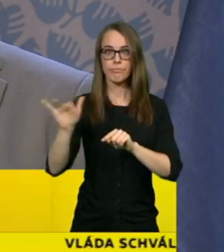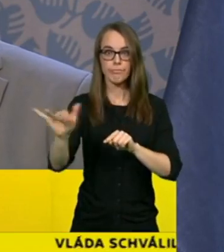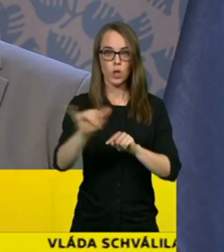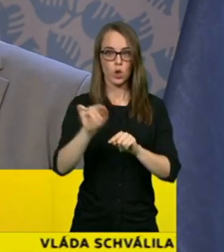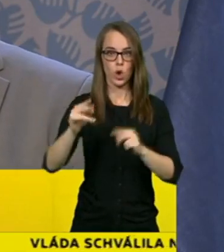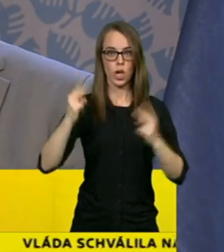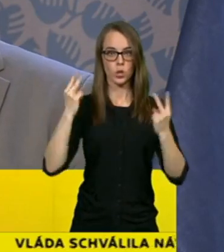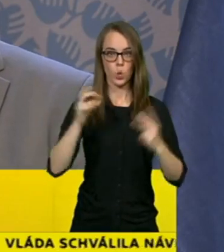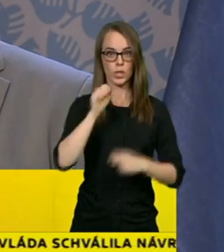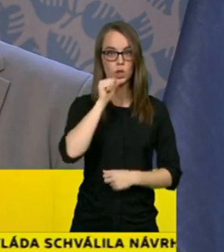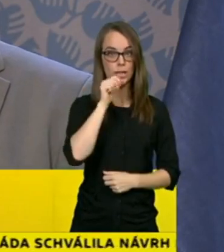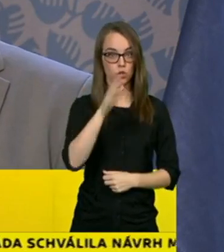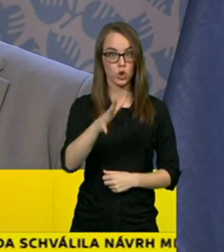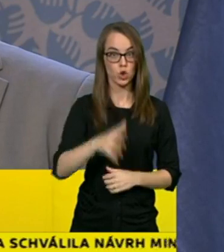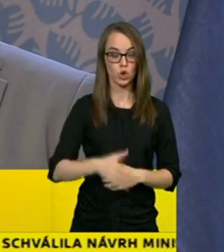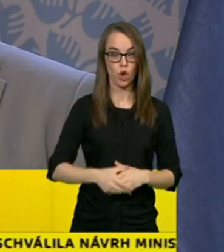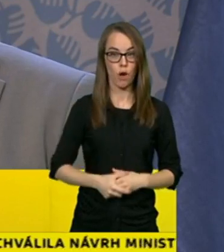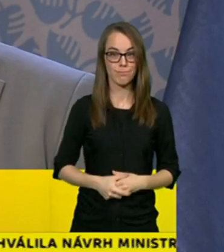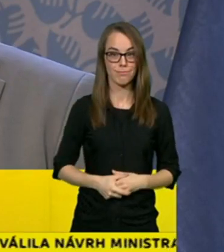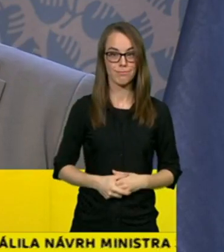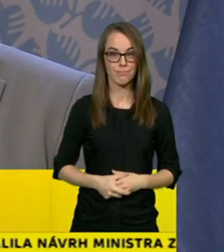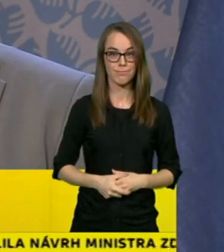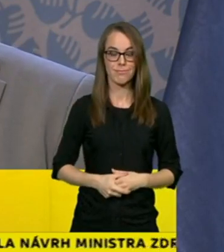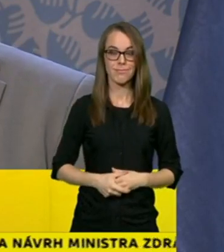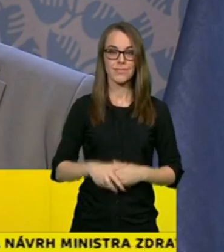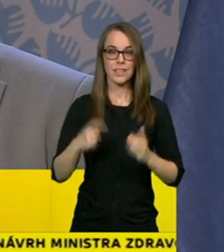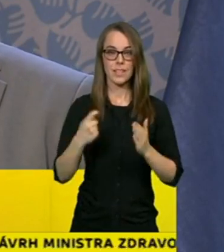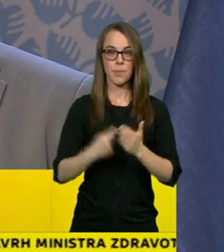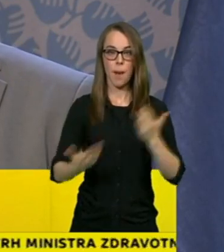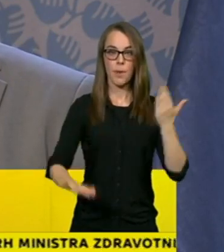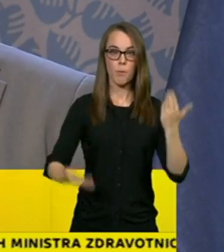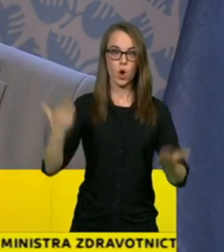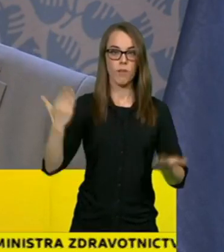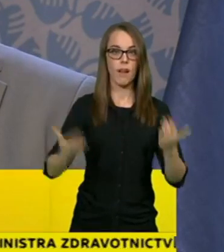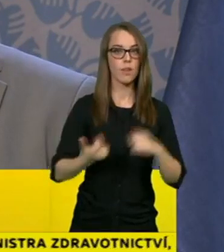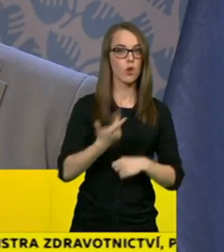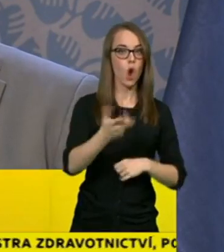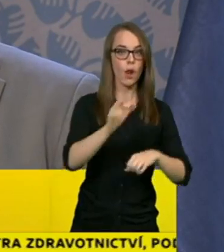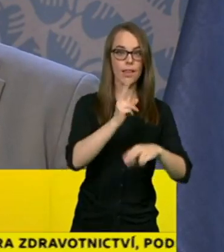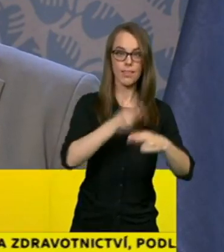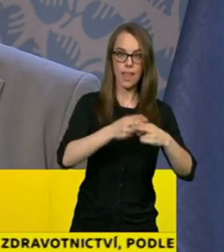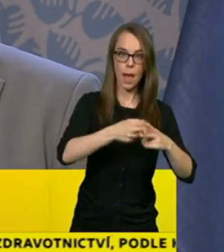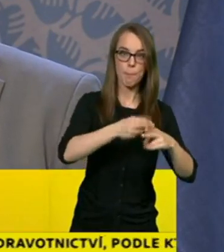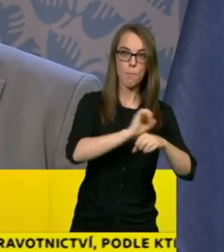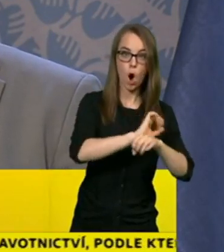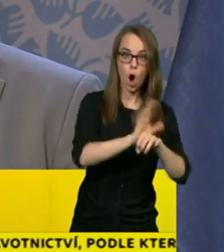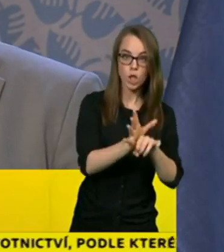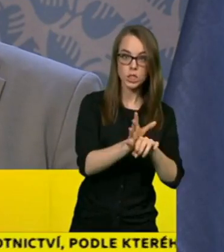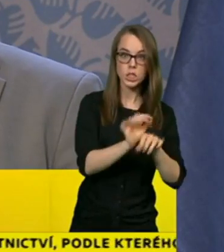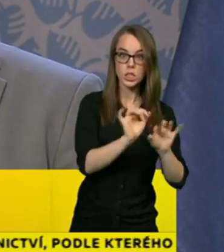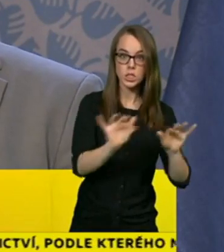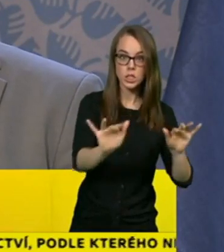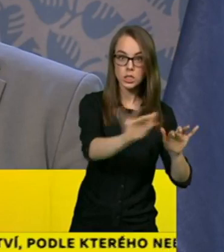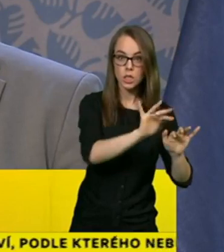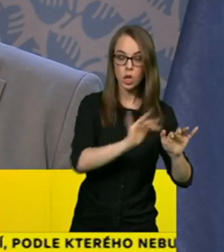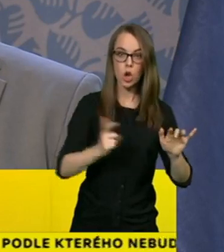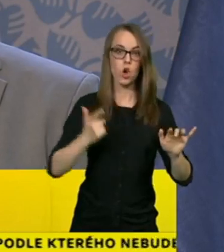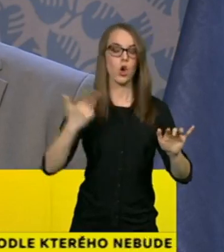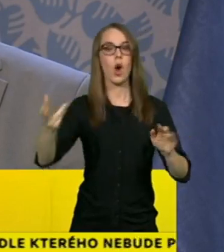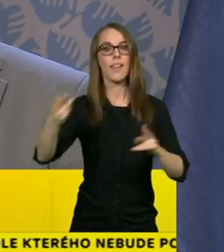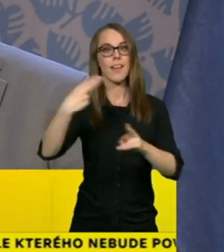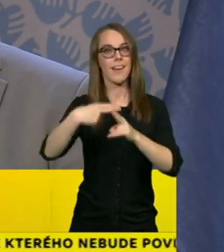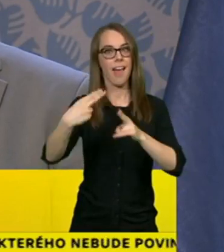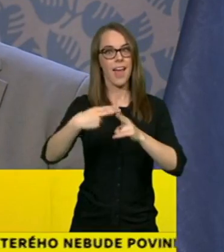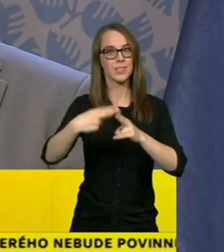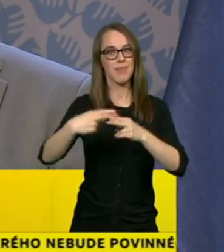validní. Posuzujeme, jaký je poměr hospitalizovaných versus nakažených versus vyléčených. A z těchto